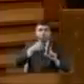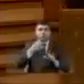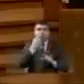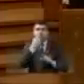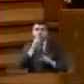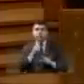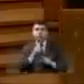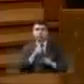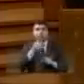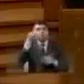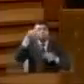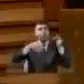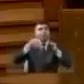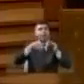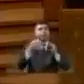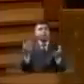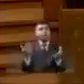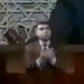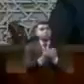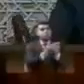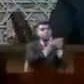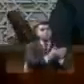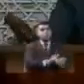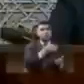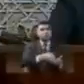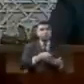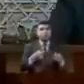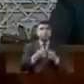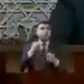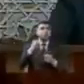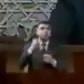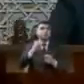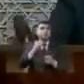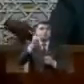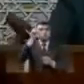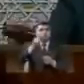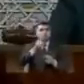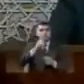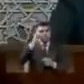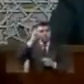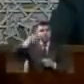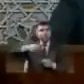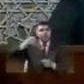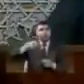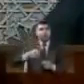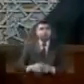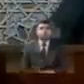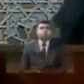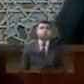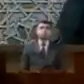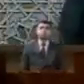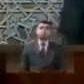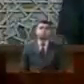نلجا الى القضاء. لماذا؟ لان هذه الضمانه ديال الاستقرار. والسلام عليكم.